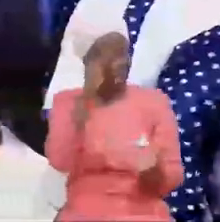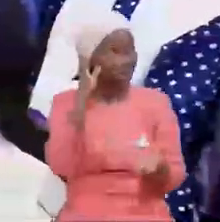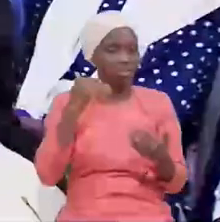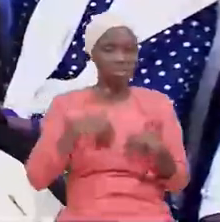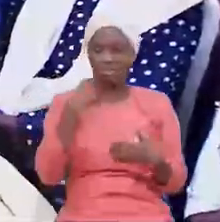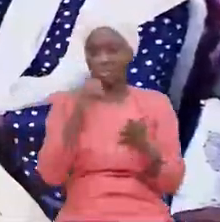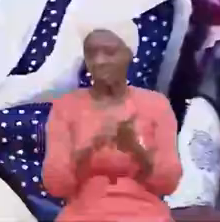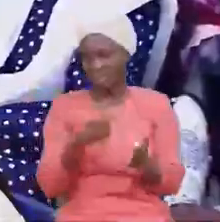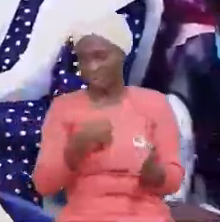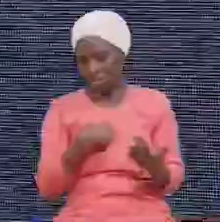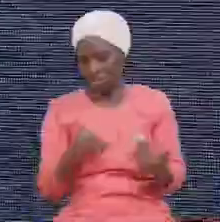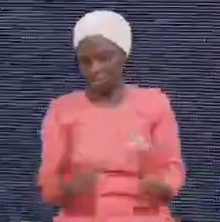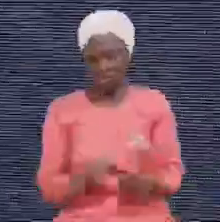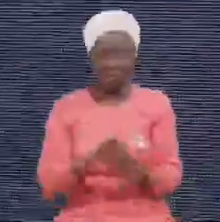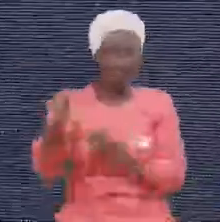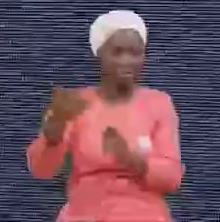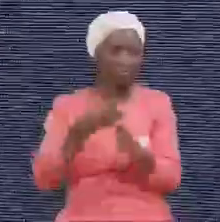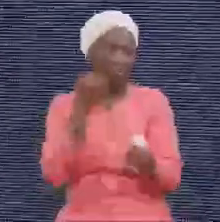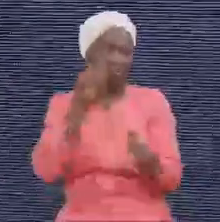Le père et la mère ne sont pas là.